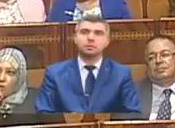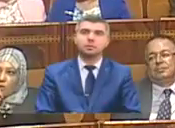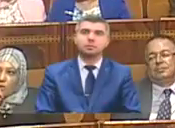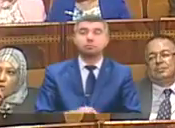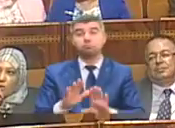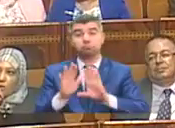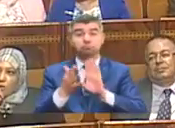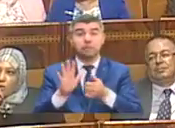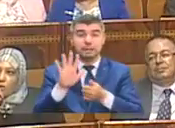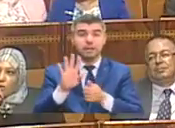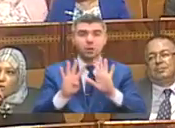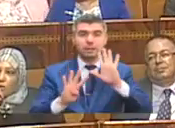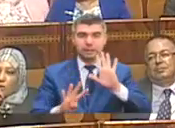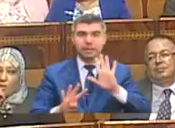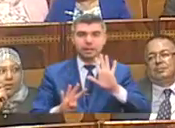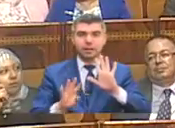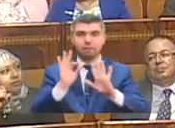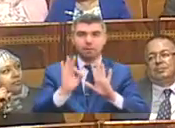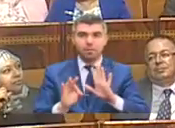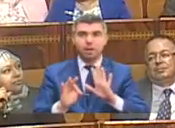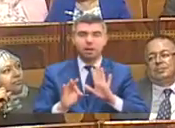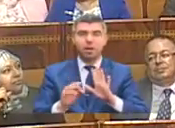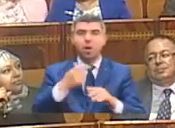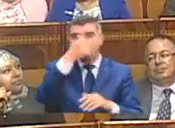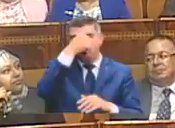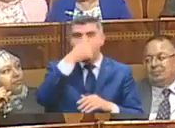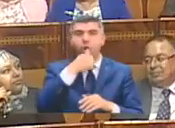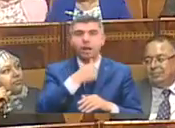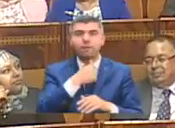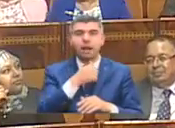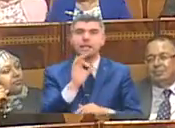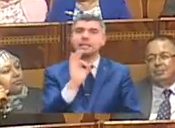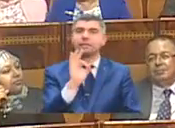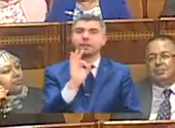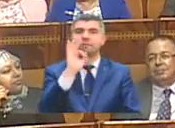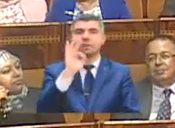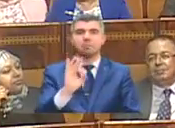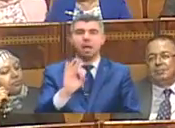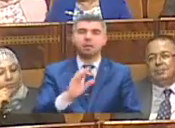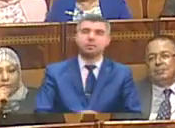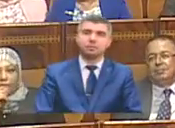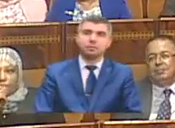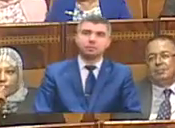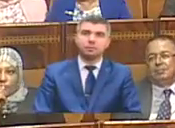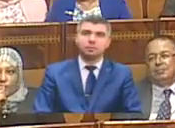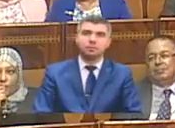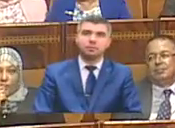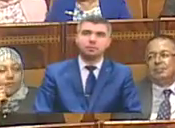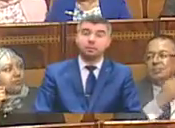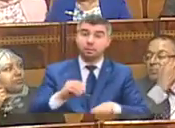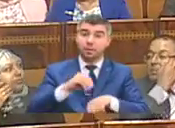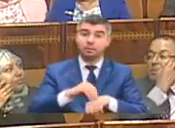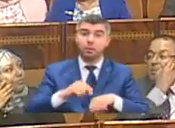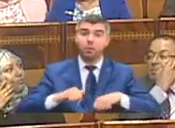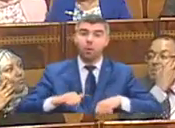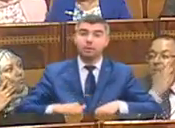يمكن بقات خليني في واحد ديالي مازال ما عطيتوهاش، صفر، مازال ما عندنا حتى حاجة في القطاع الماء الصالح للشرب. نقول لك السيدة الوزيرة بأن المنطقة